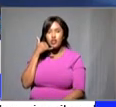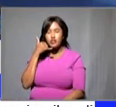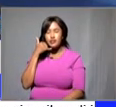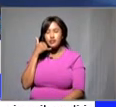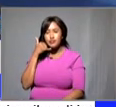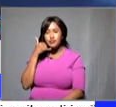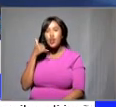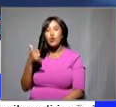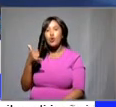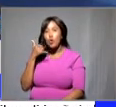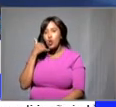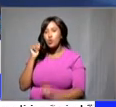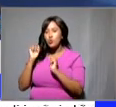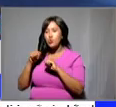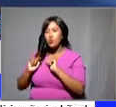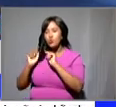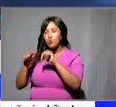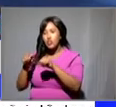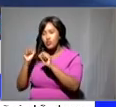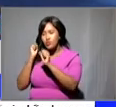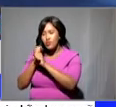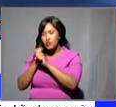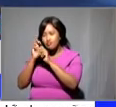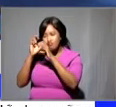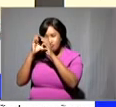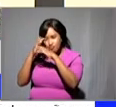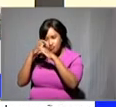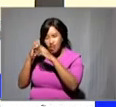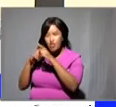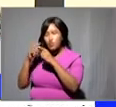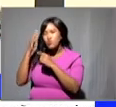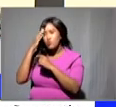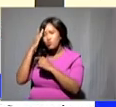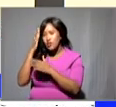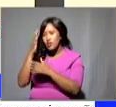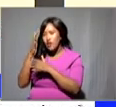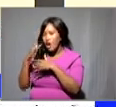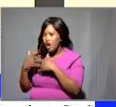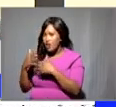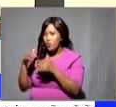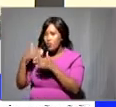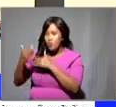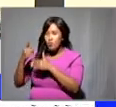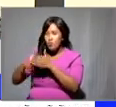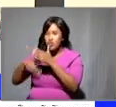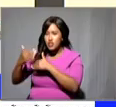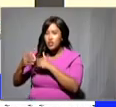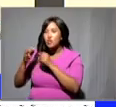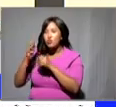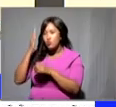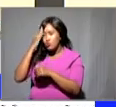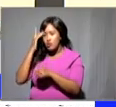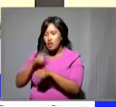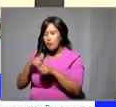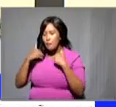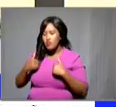nwanyita tuhure nigatha tuke tuku evaluate tukumenye ni atia ona tungienda ati mundu wothe ru turatwara bagathiri ni uria